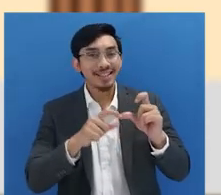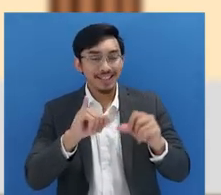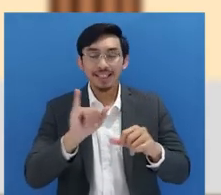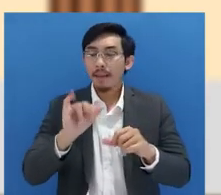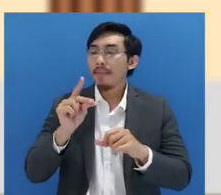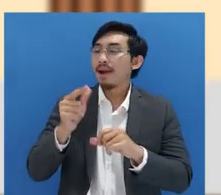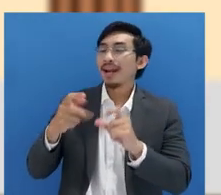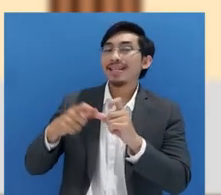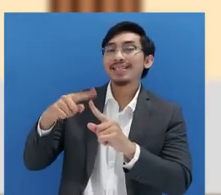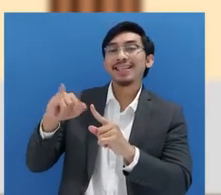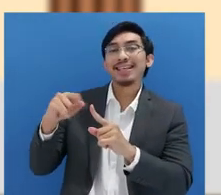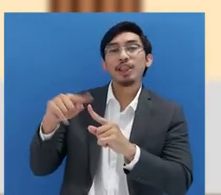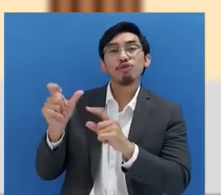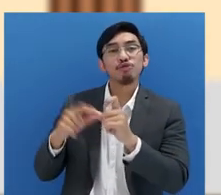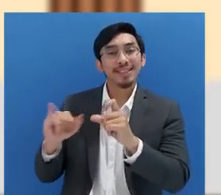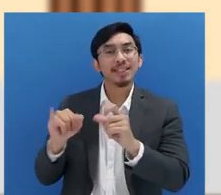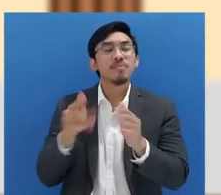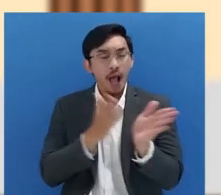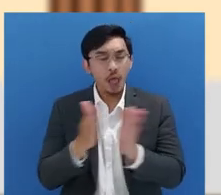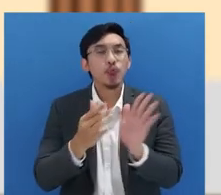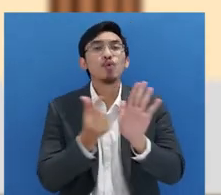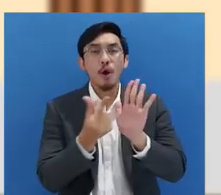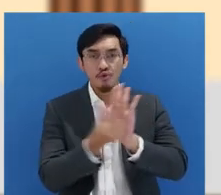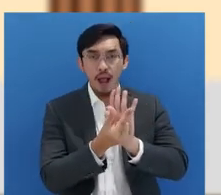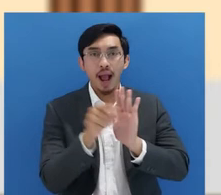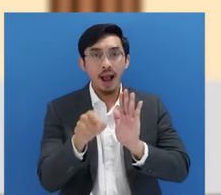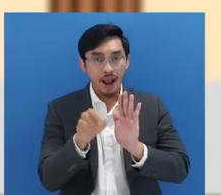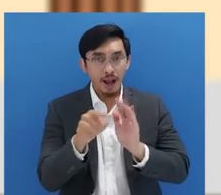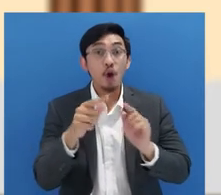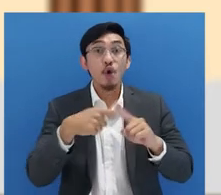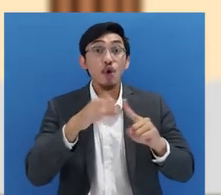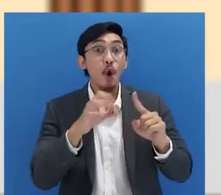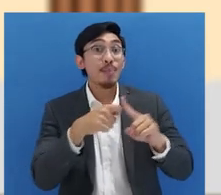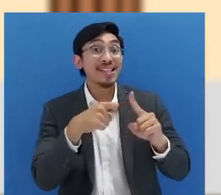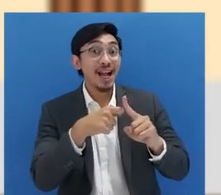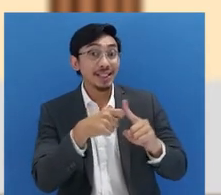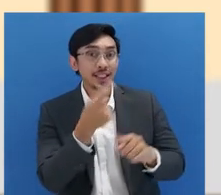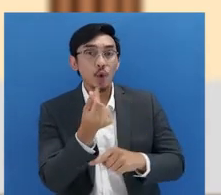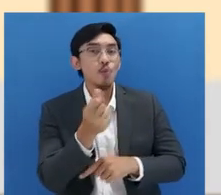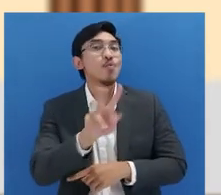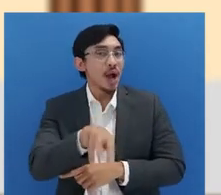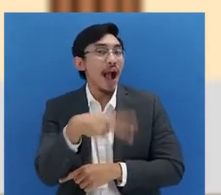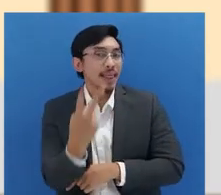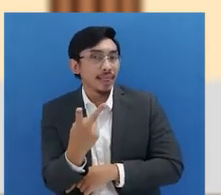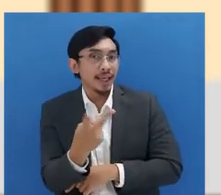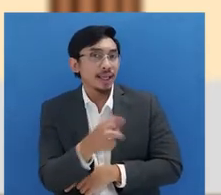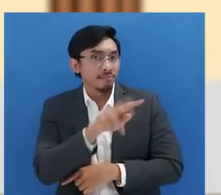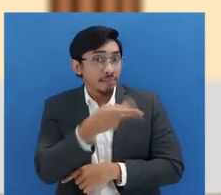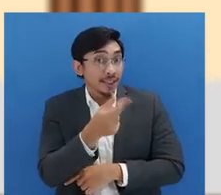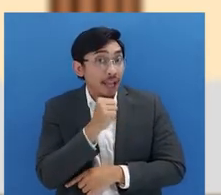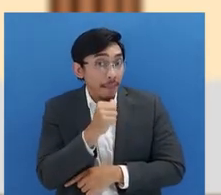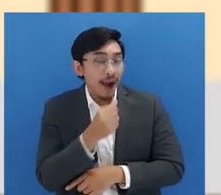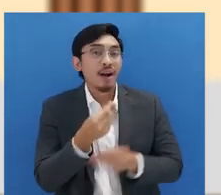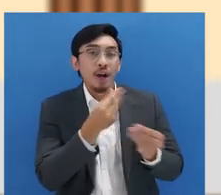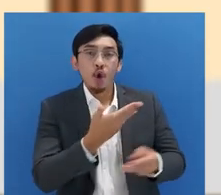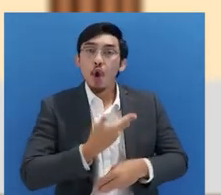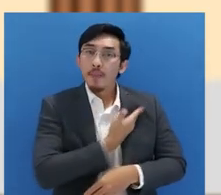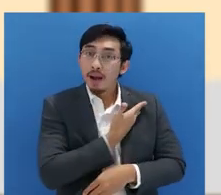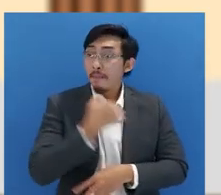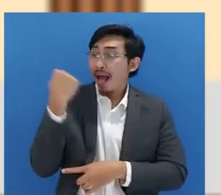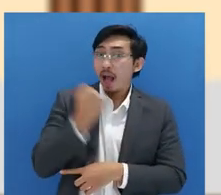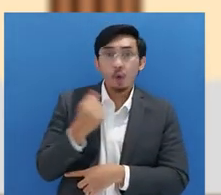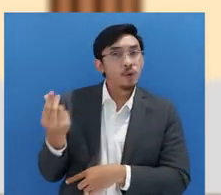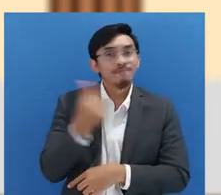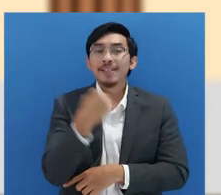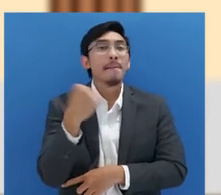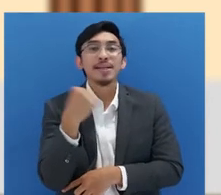itu? Kompensasi adalah ganti kerugian yang diberikan oleh negara karena pelaku tidak mampu memberikan ganti kerugian penuh yang